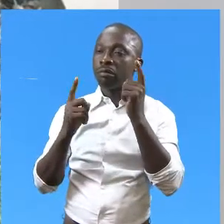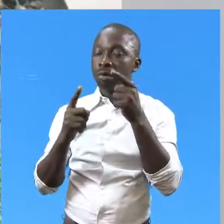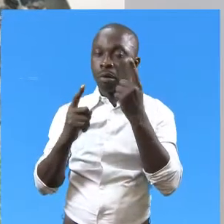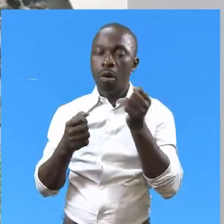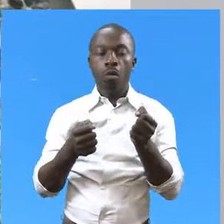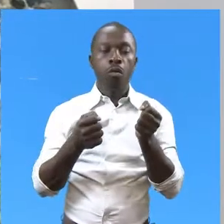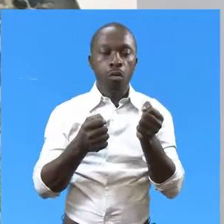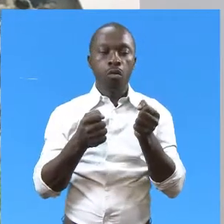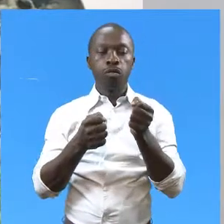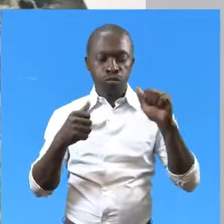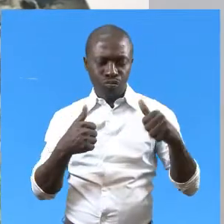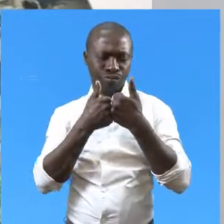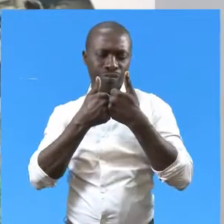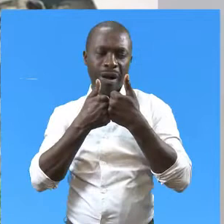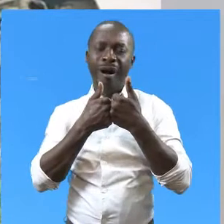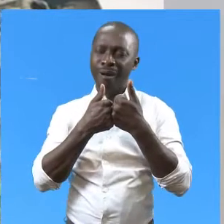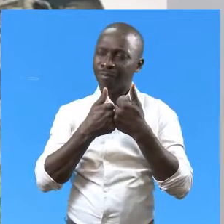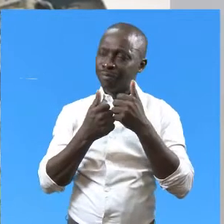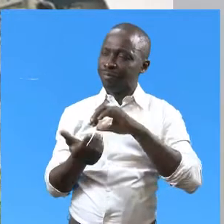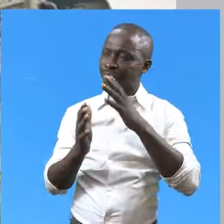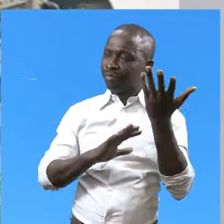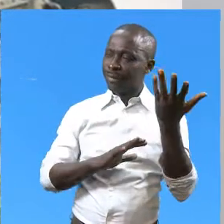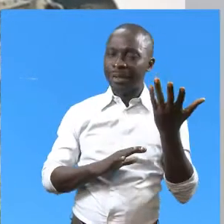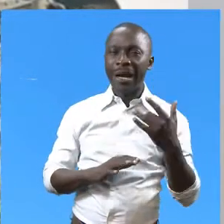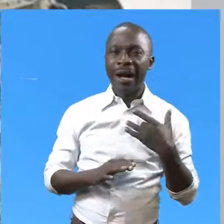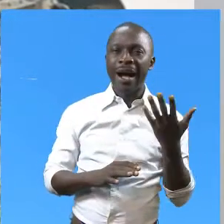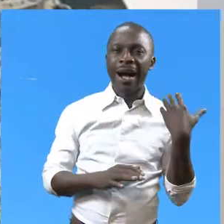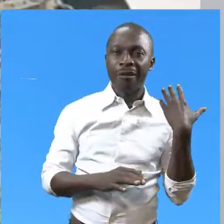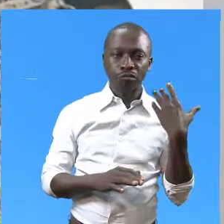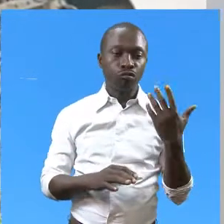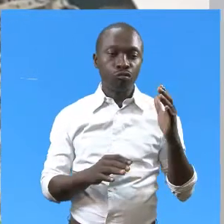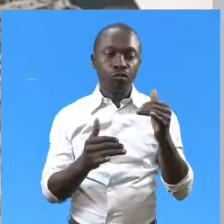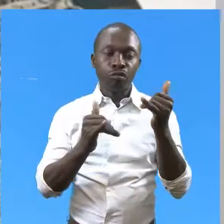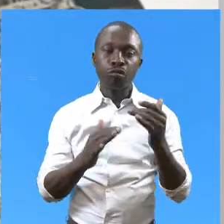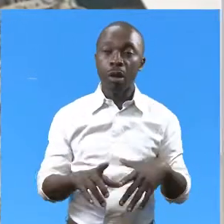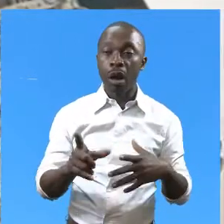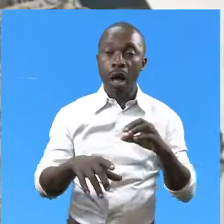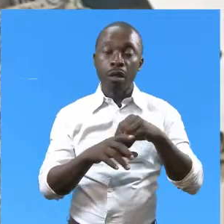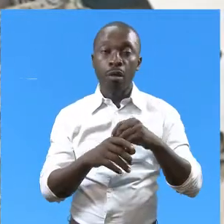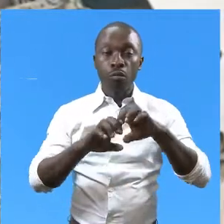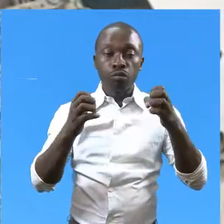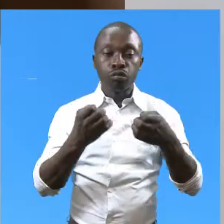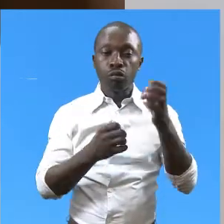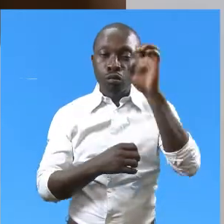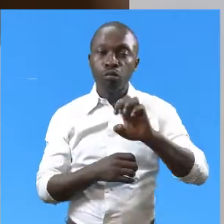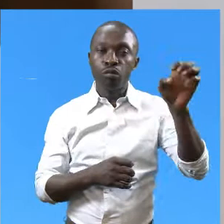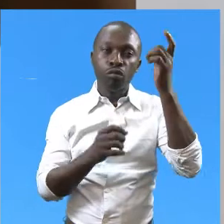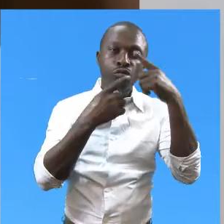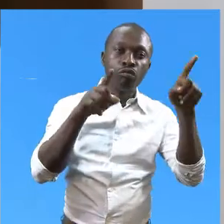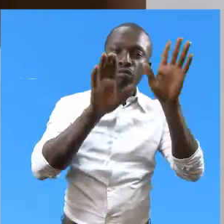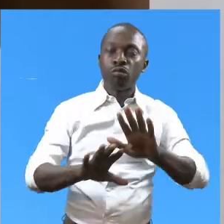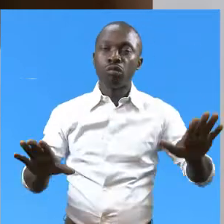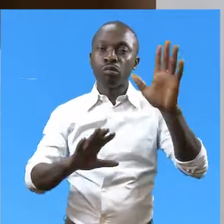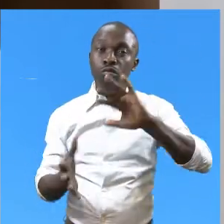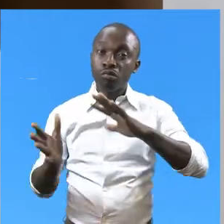été percuté et sérieusement endommagé. L'ex-Pititi du FC Barcelone s'en est sorti avec un traumatisme